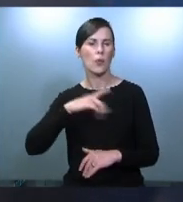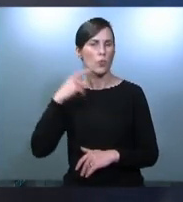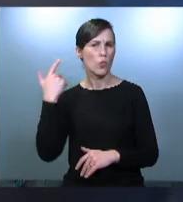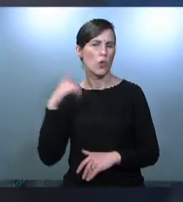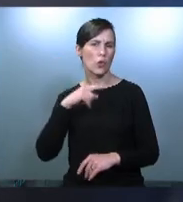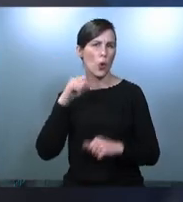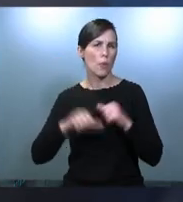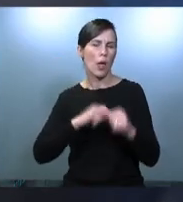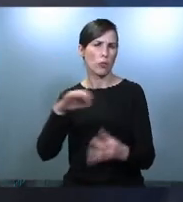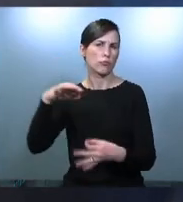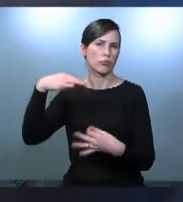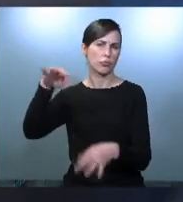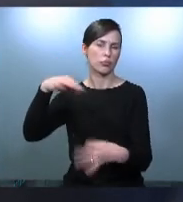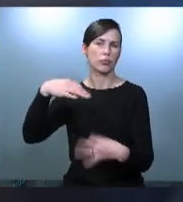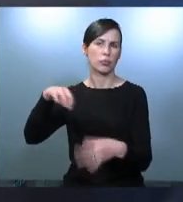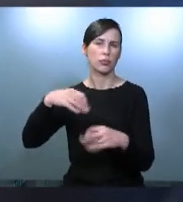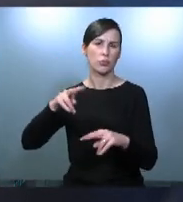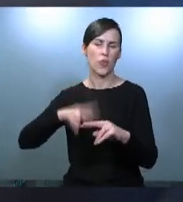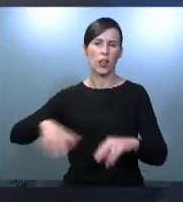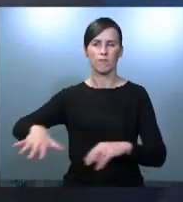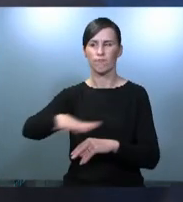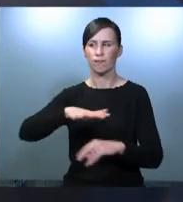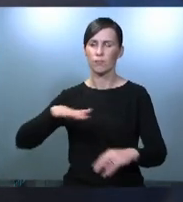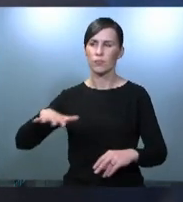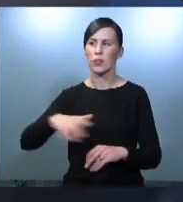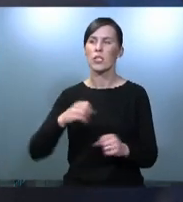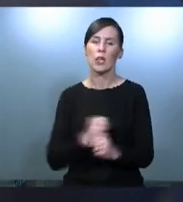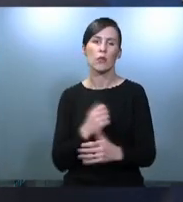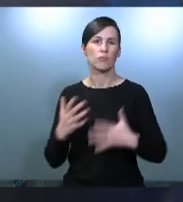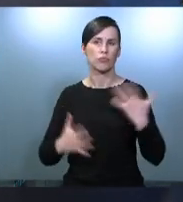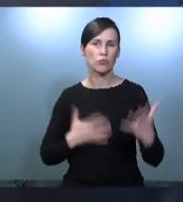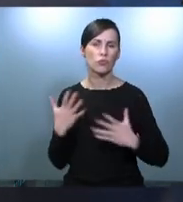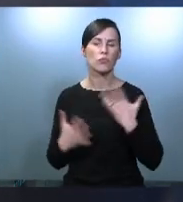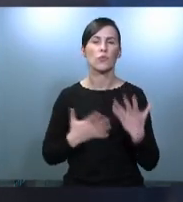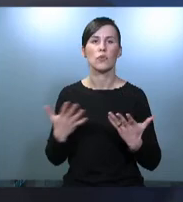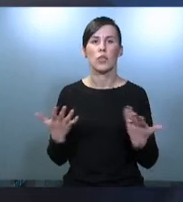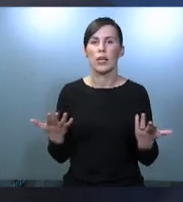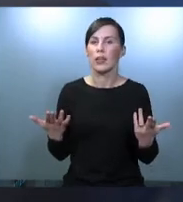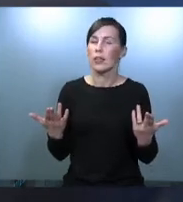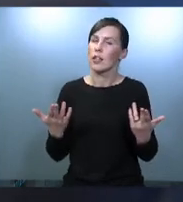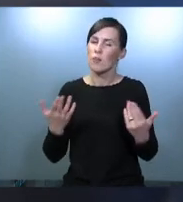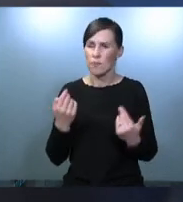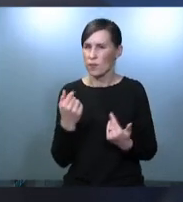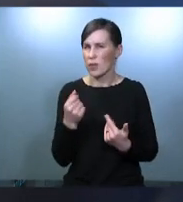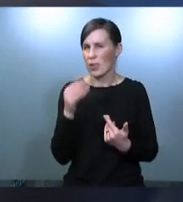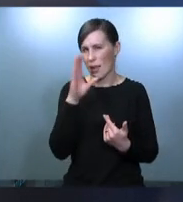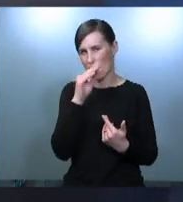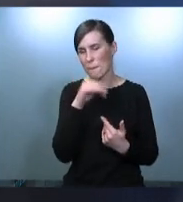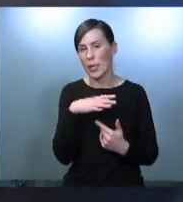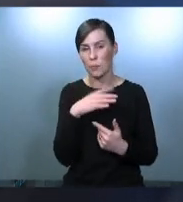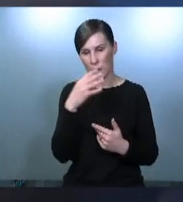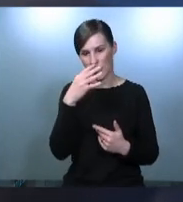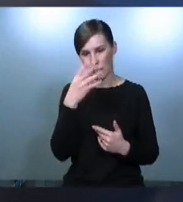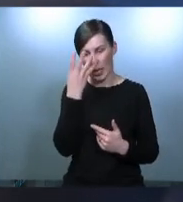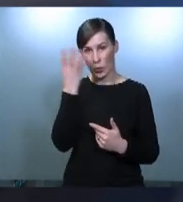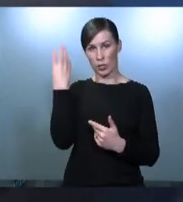ir reikėtų, manau, vis tiek pasidžiaugti tuo, nu, kad ir labai nedideliu, bet šiokiu tokiu proveržiu per paskutinius